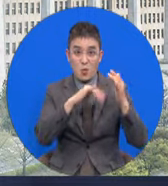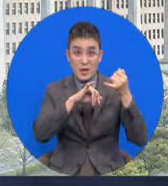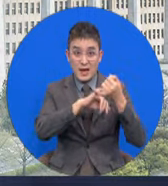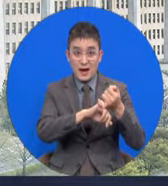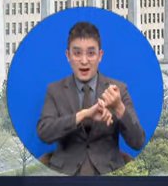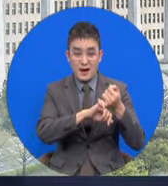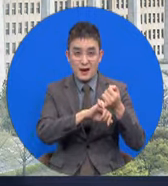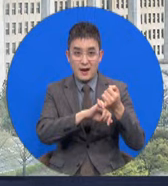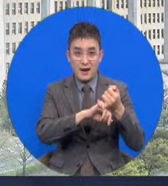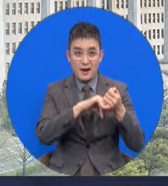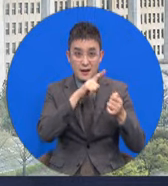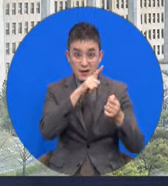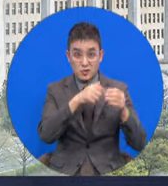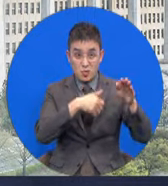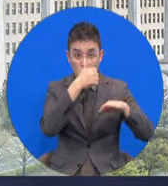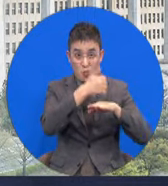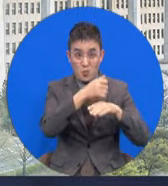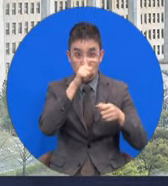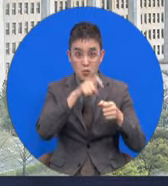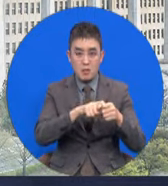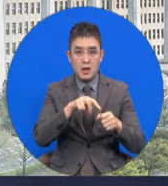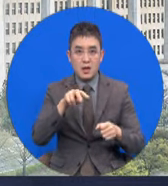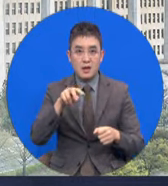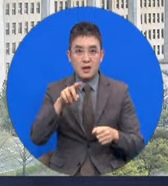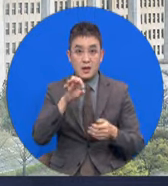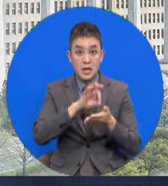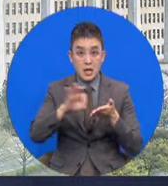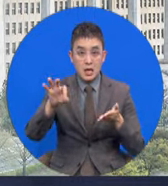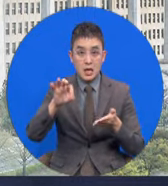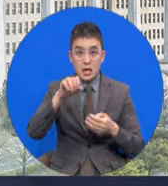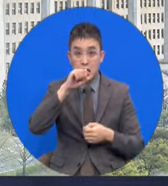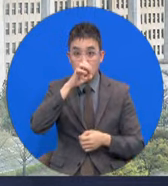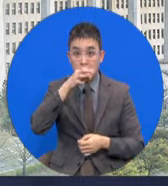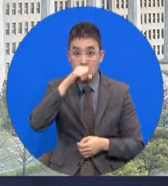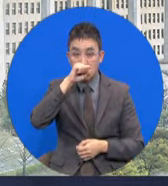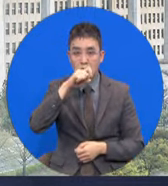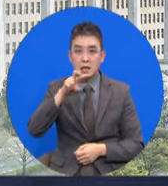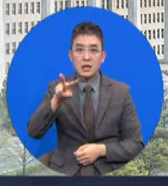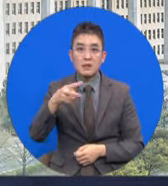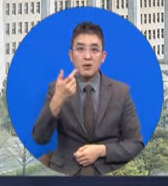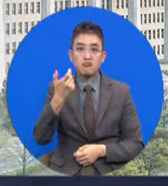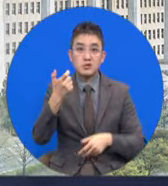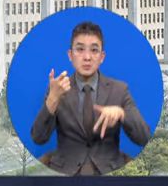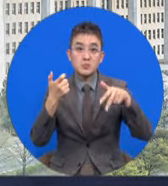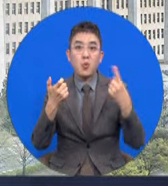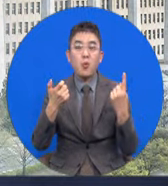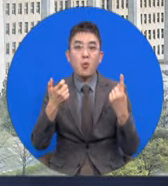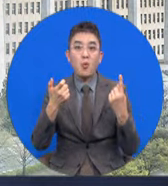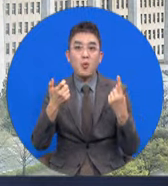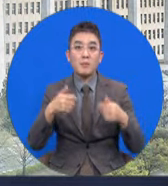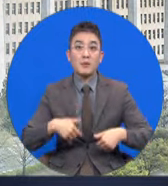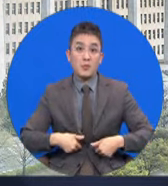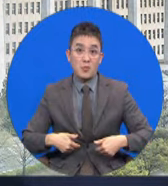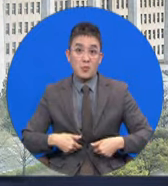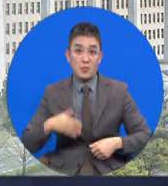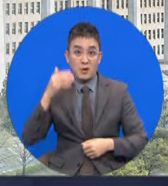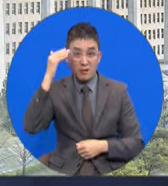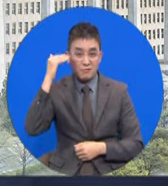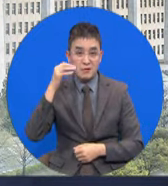다 실현하려면은 한 260조 이상이 든다고 그럽니다. 260조면요. 올해 우리나라 예산이